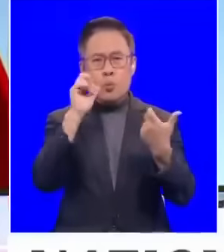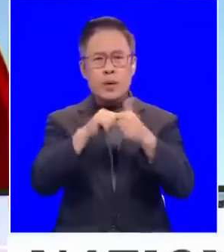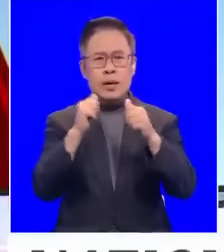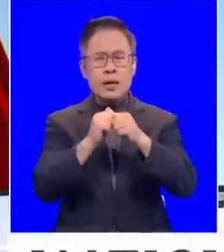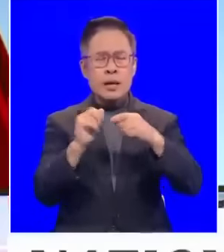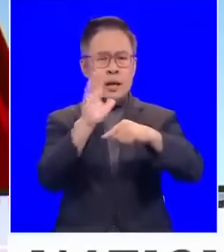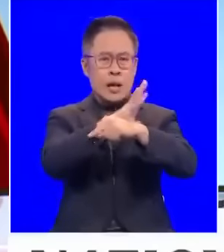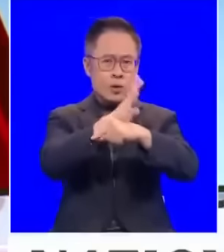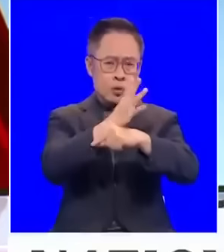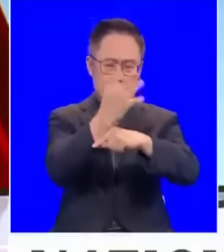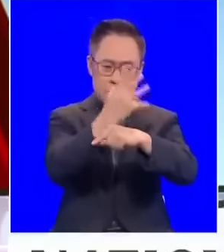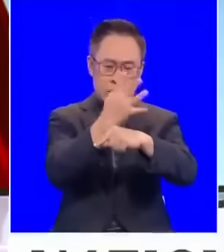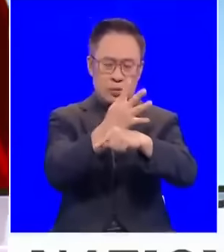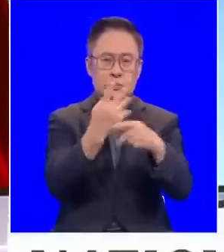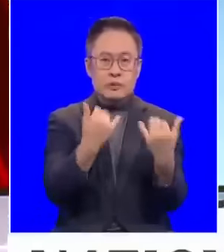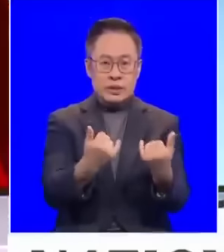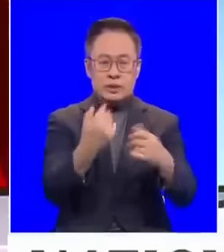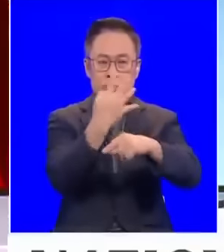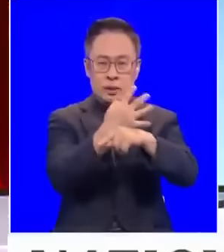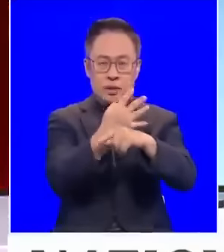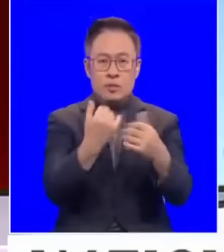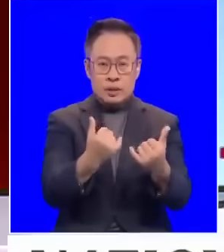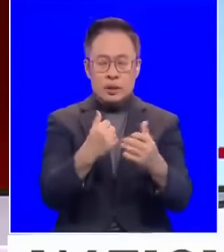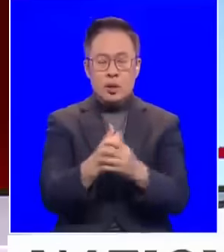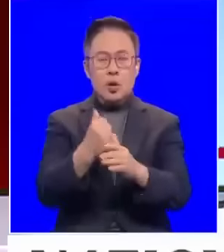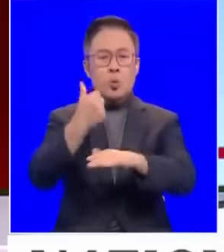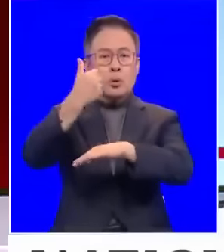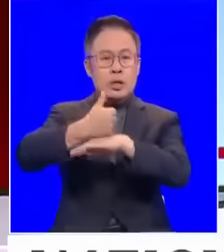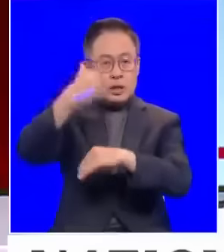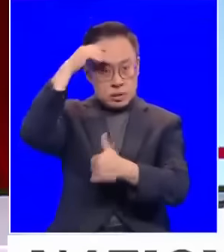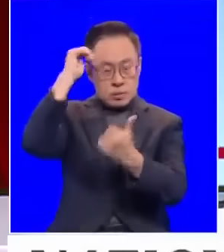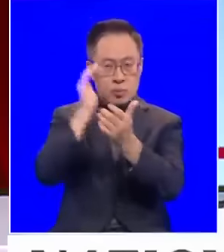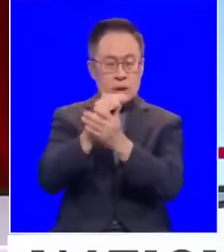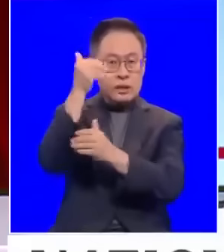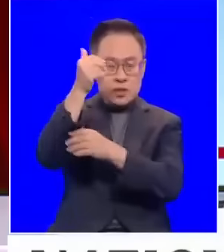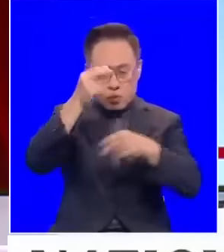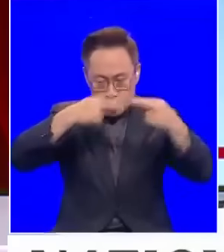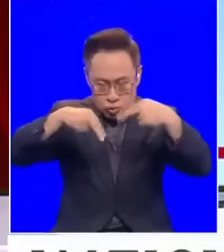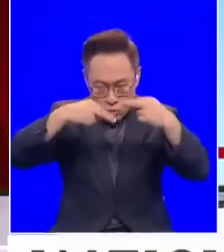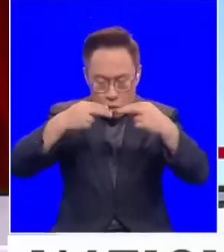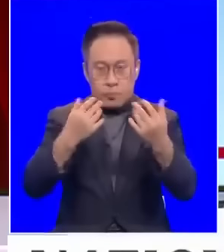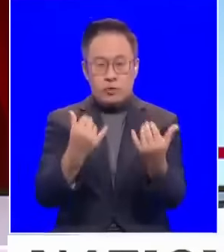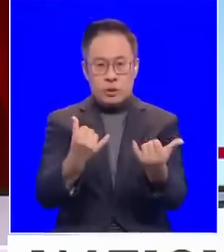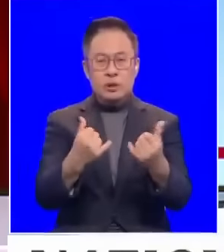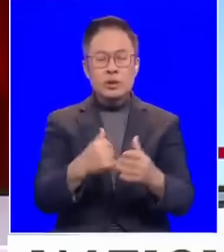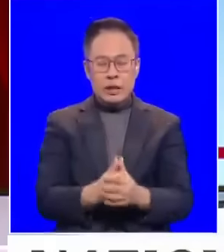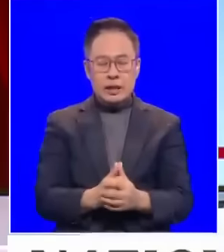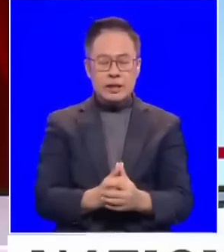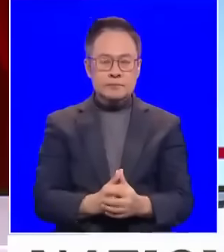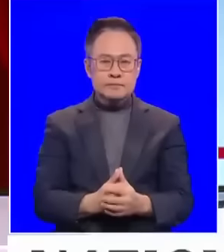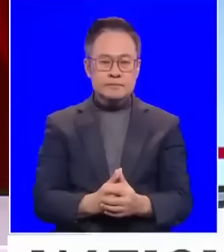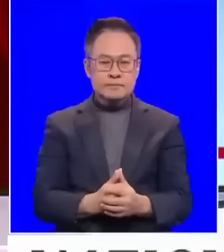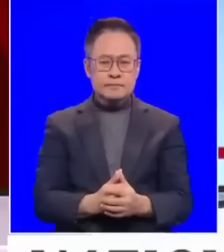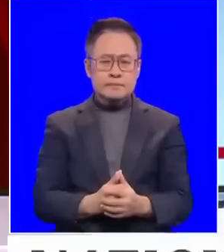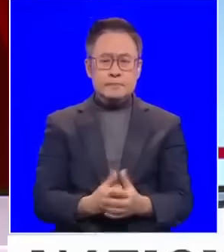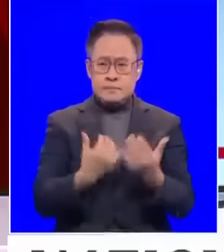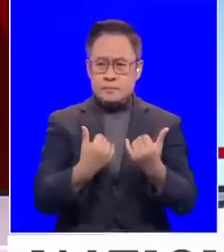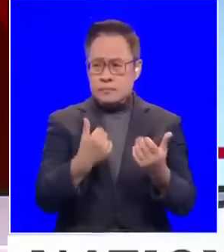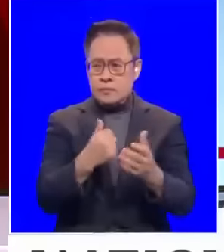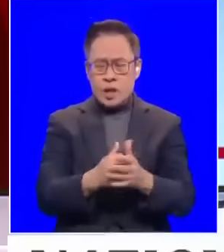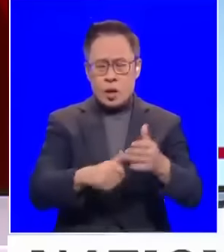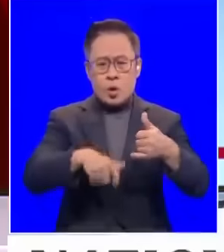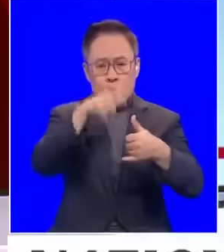นี้ท่านผบตร.นะคะท่านก็เดินทางเข้าไปติดตามความคืบหน้าของคดีนี้ด้วยตัวเองขณะเดียวกันวันนี้ก็ยังมีการส่งเจ้าหน้า